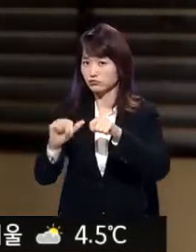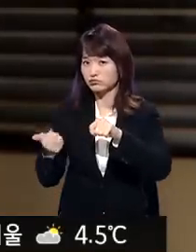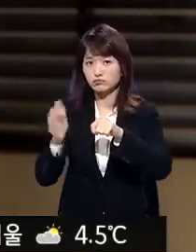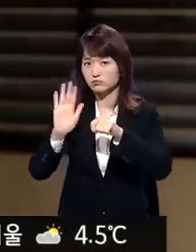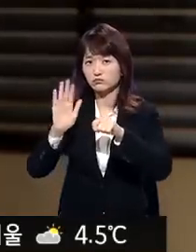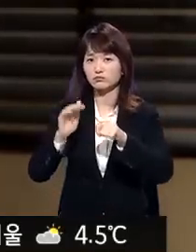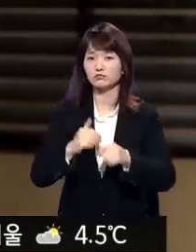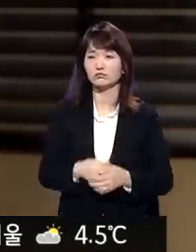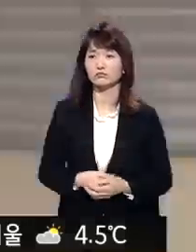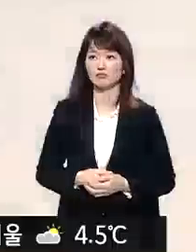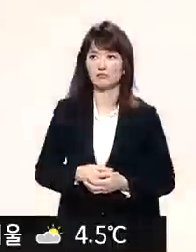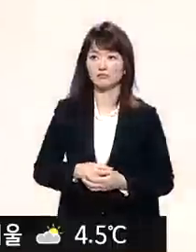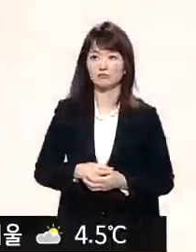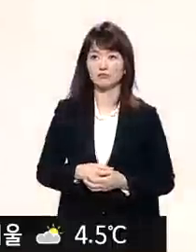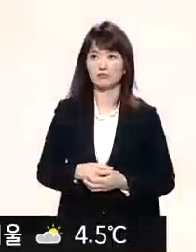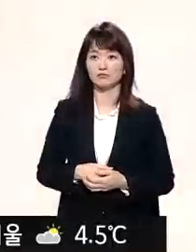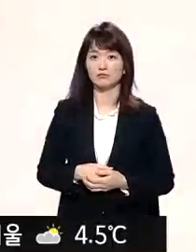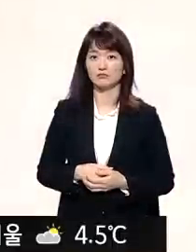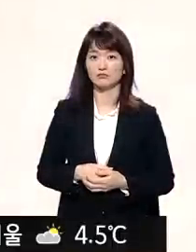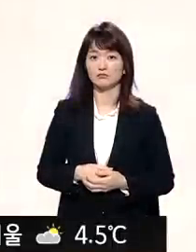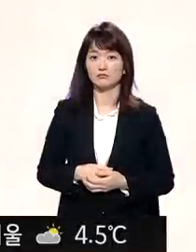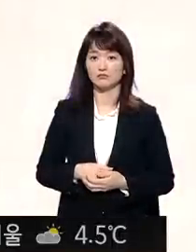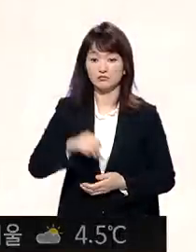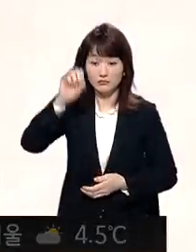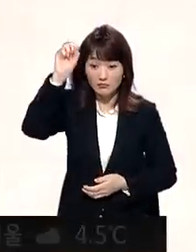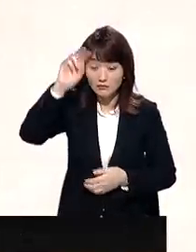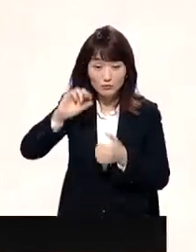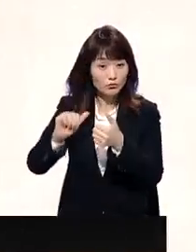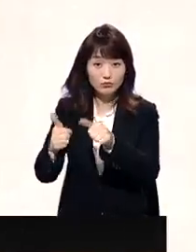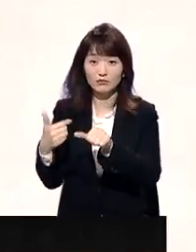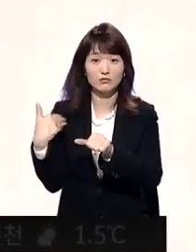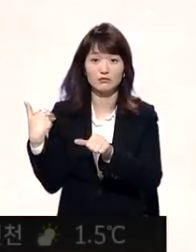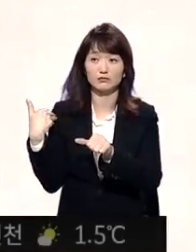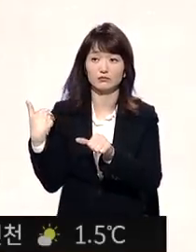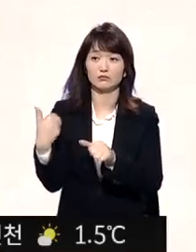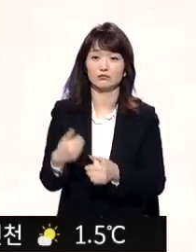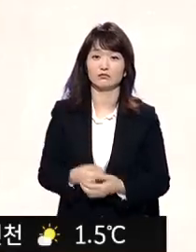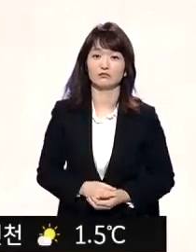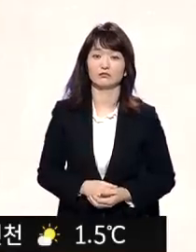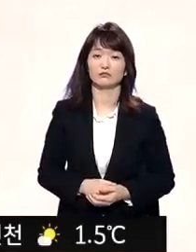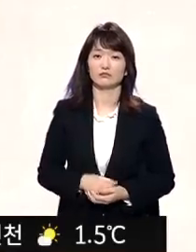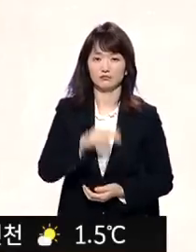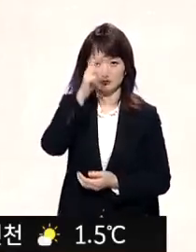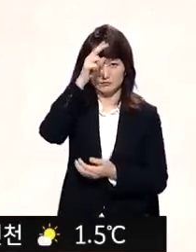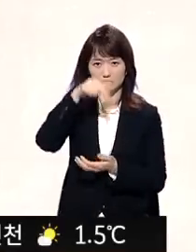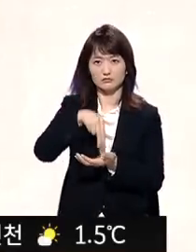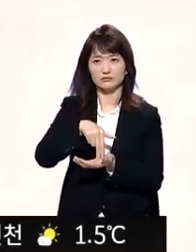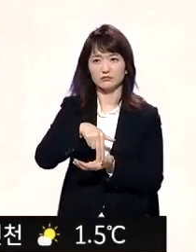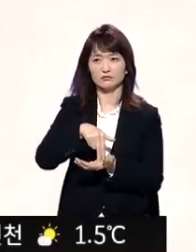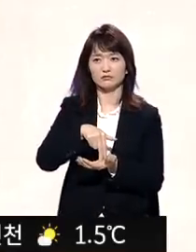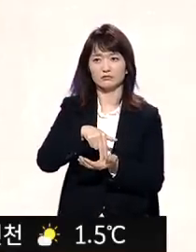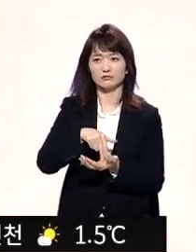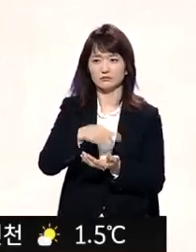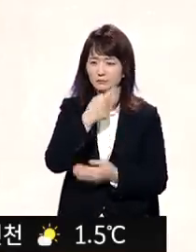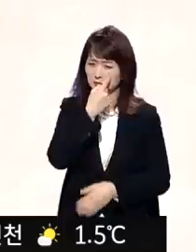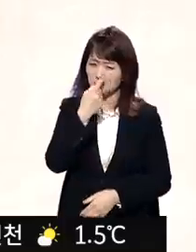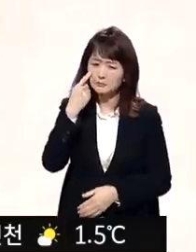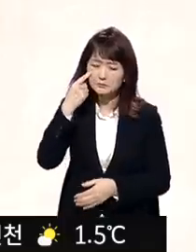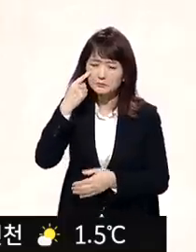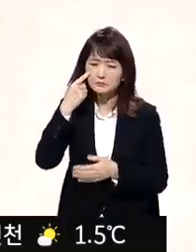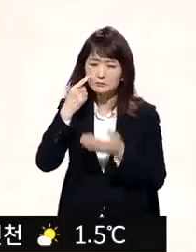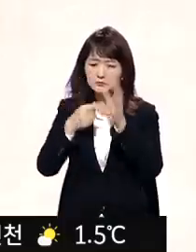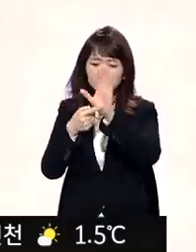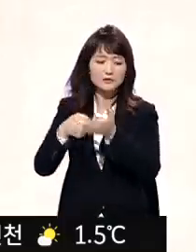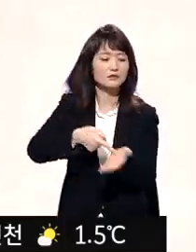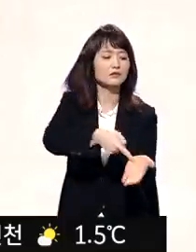하면서 갑자기 돌아가신 줄도 몰랐다는 식으로 얘기를 했다고 그래요. 경찰 입장에서는 이 증거 같은 걸 들이밀음에도